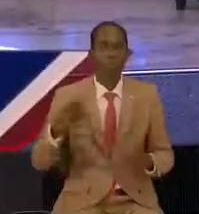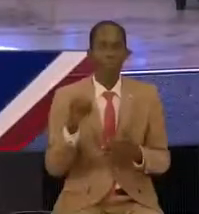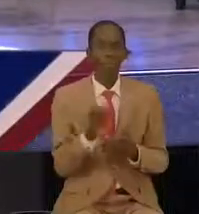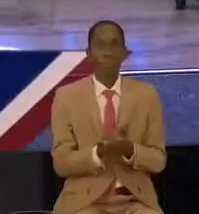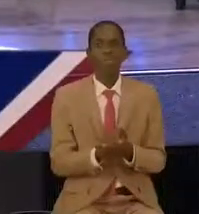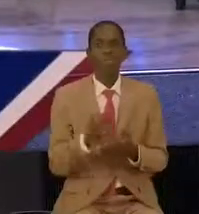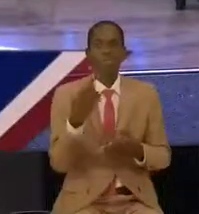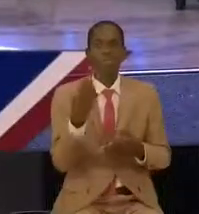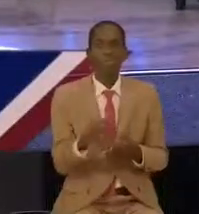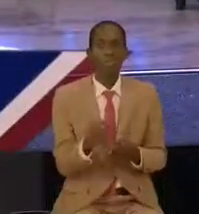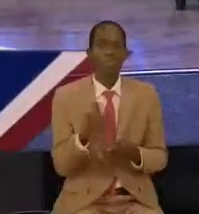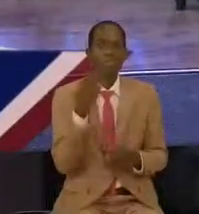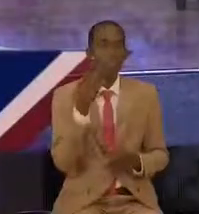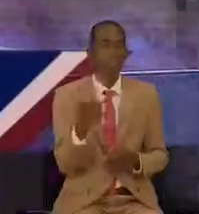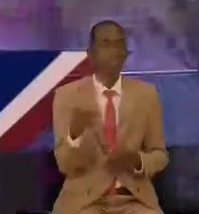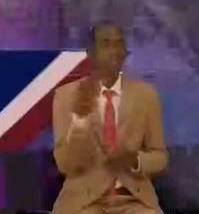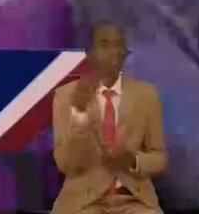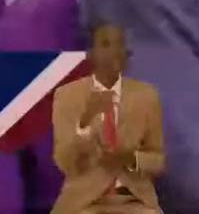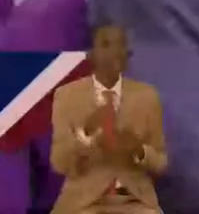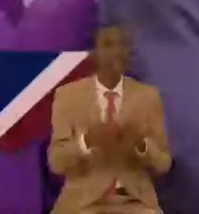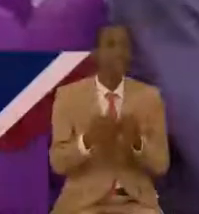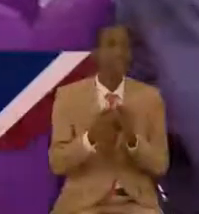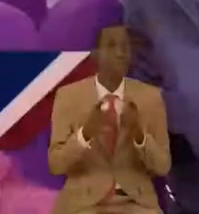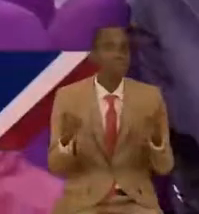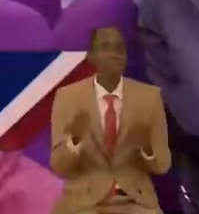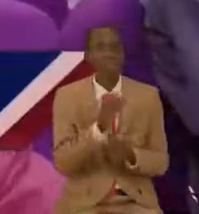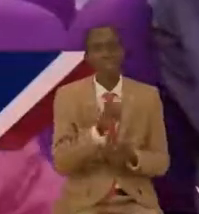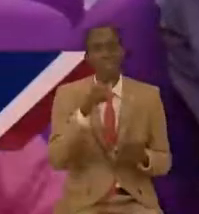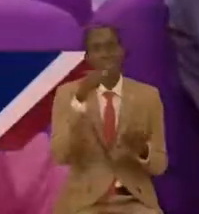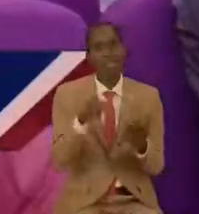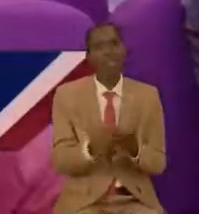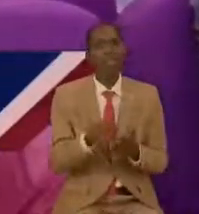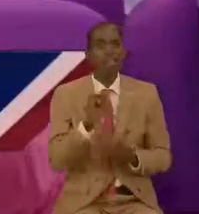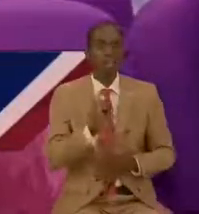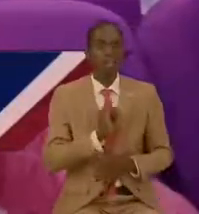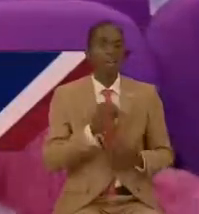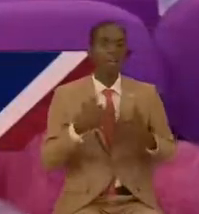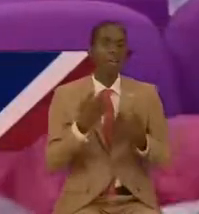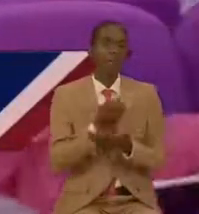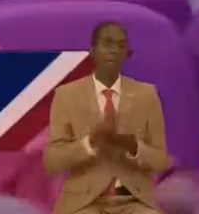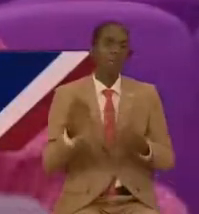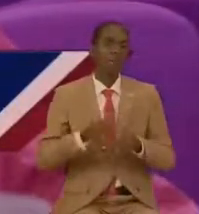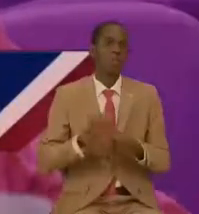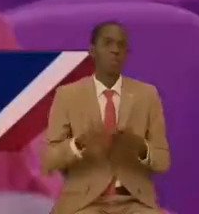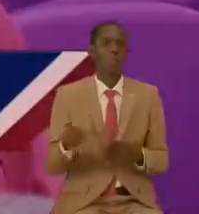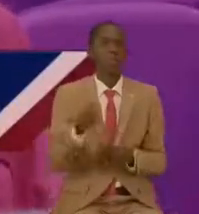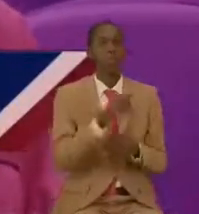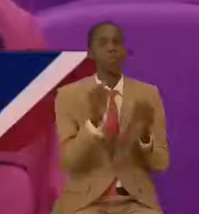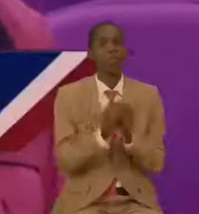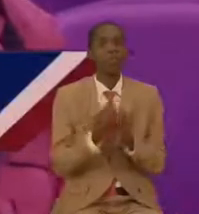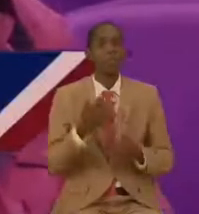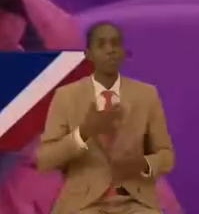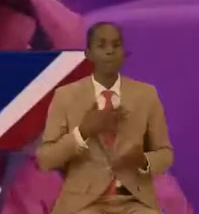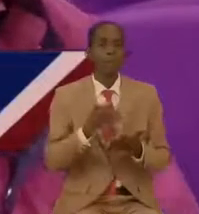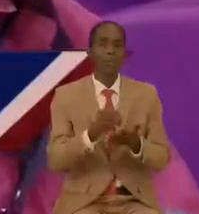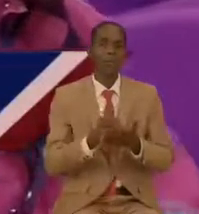verset 11. Voyez avec quelles grandes lettres je vous ai écrit de ma